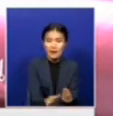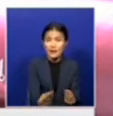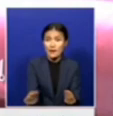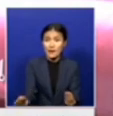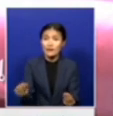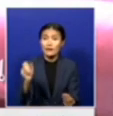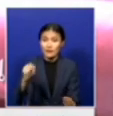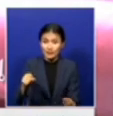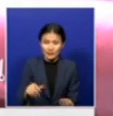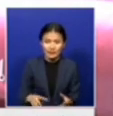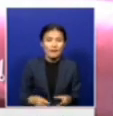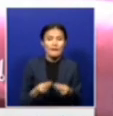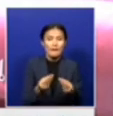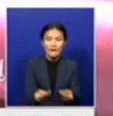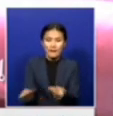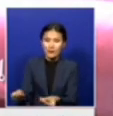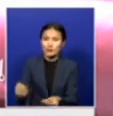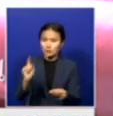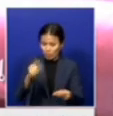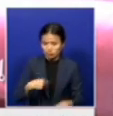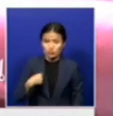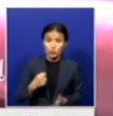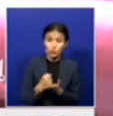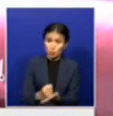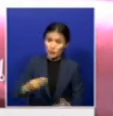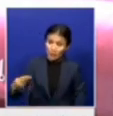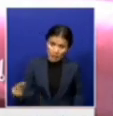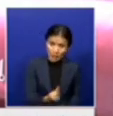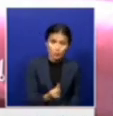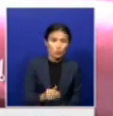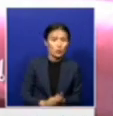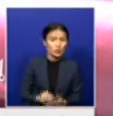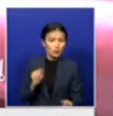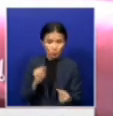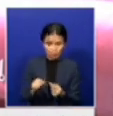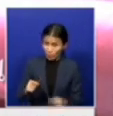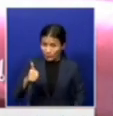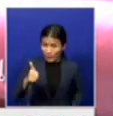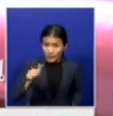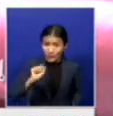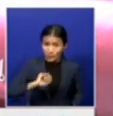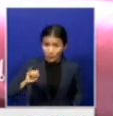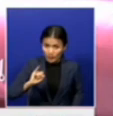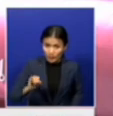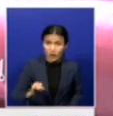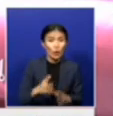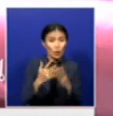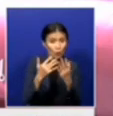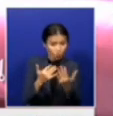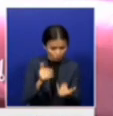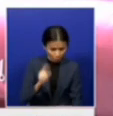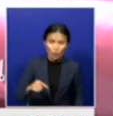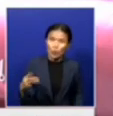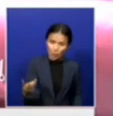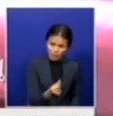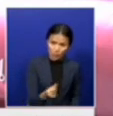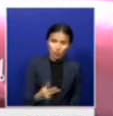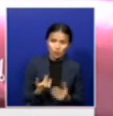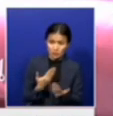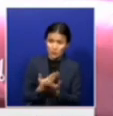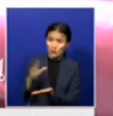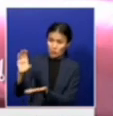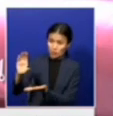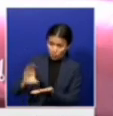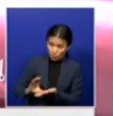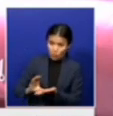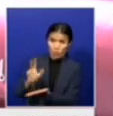ำรงชีพแล้วให้เกิดผลตอบแทนทางเศรษฐกิจเพราะเงินที่กู้มีต้นทุนเพราะฉะนั้นจึงต้องใช้เพื่อให้เกิด